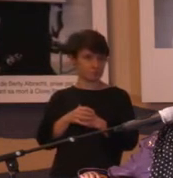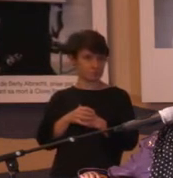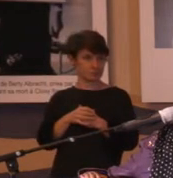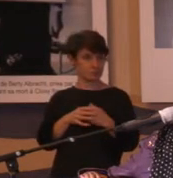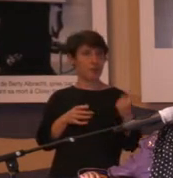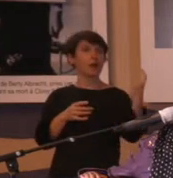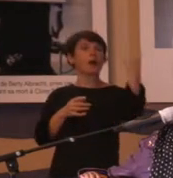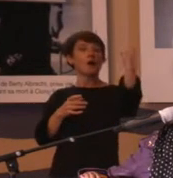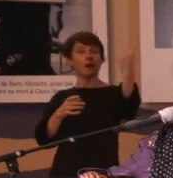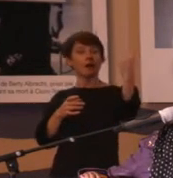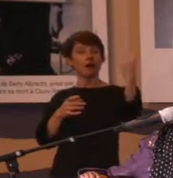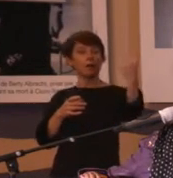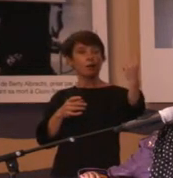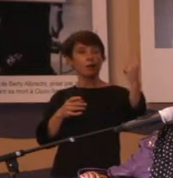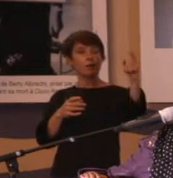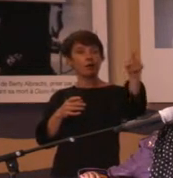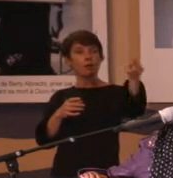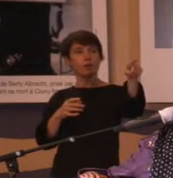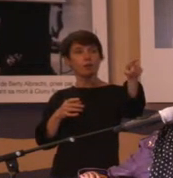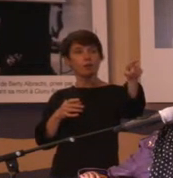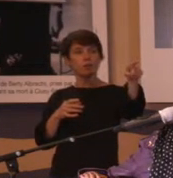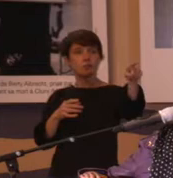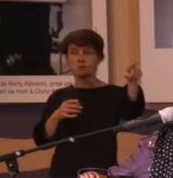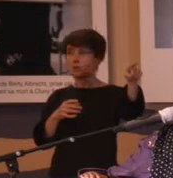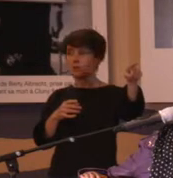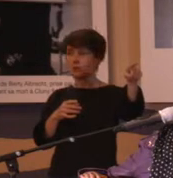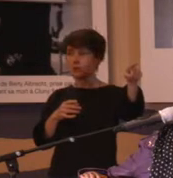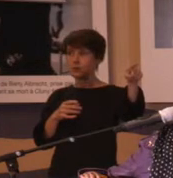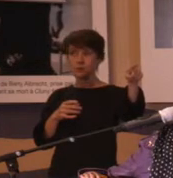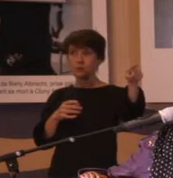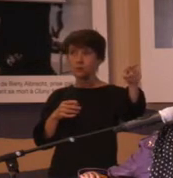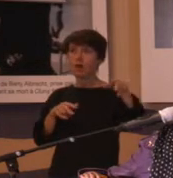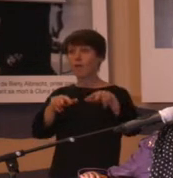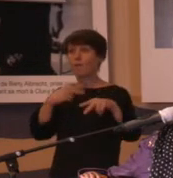C'est le contraire du communautarisme, on ne veut pas rester entre nous.